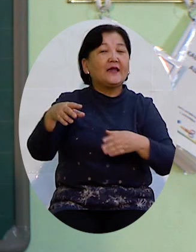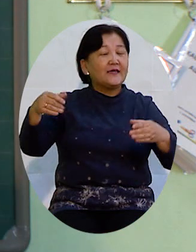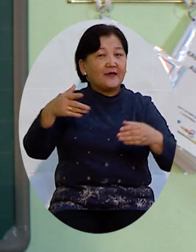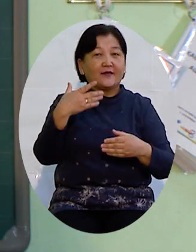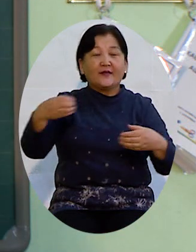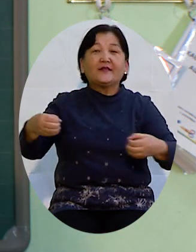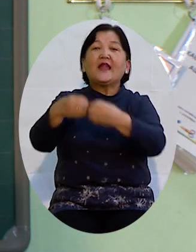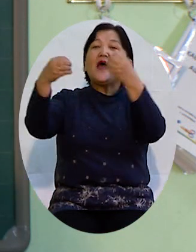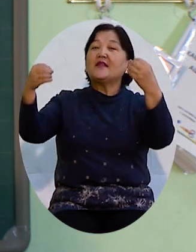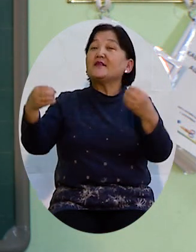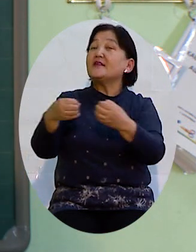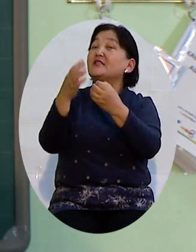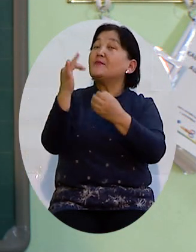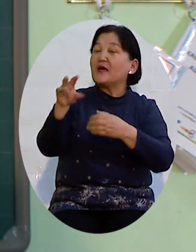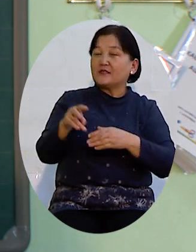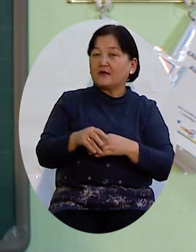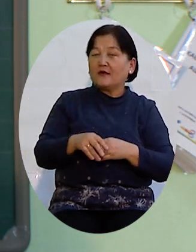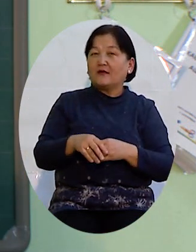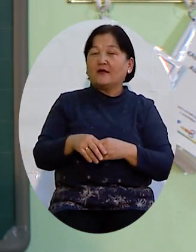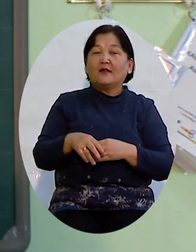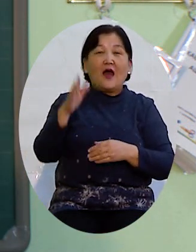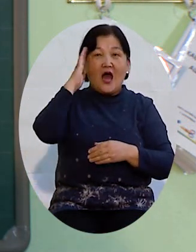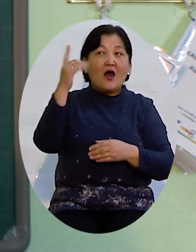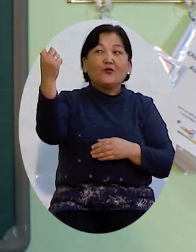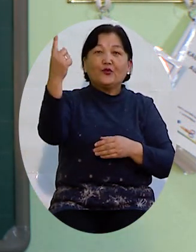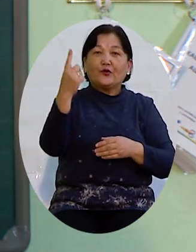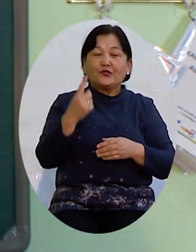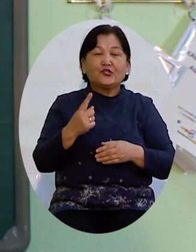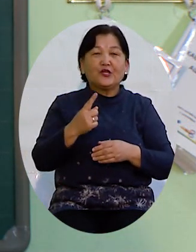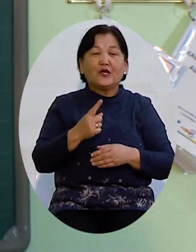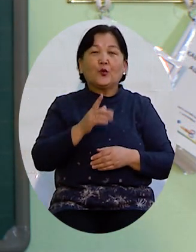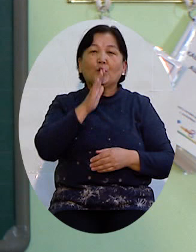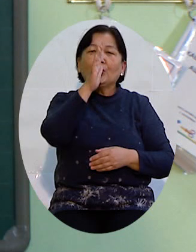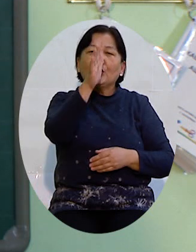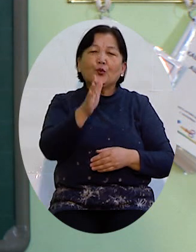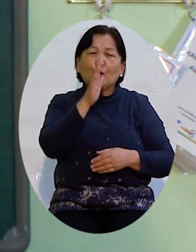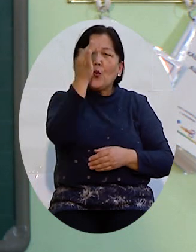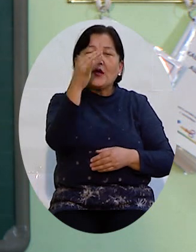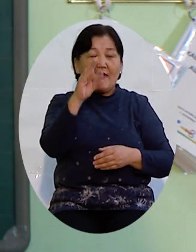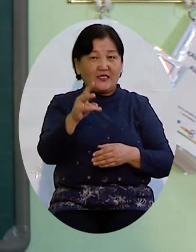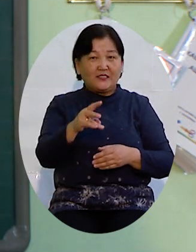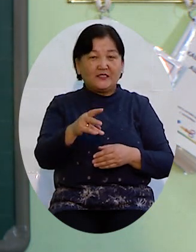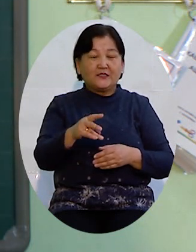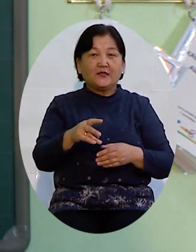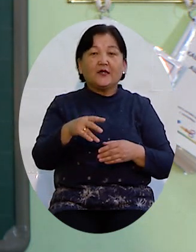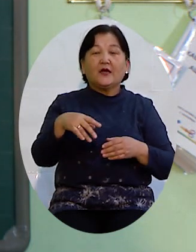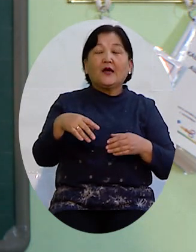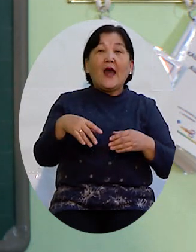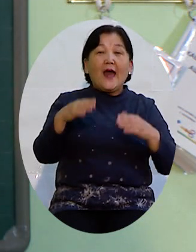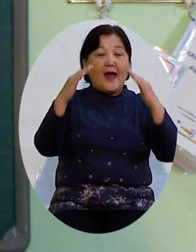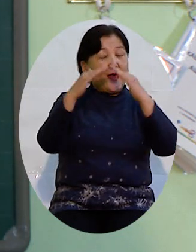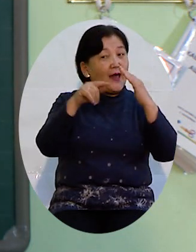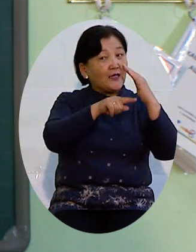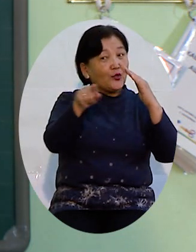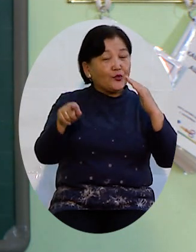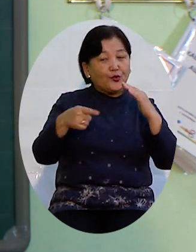тэгээд тэр айлын найрын дээр ороод аав нь сайхан уртын дуудуулаа байж утл аргалын авдар